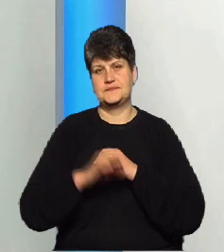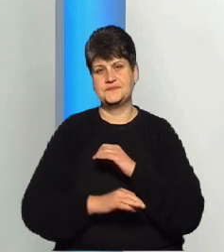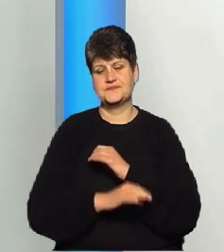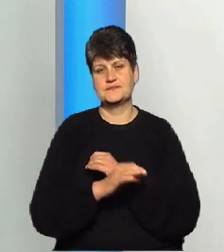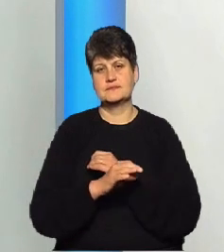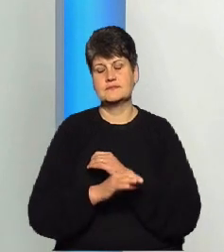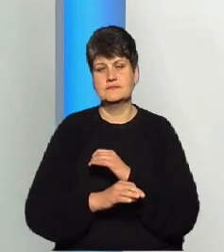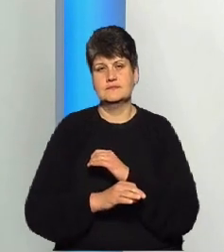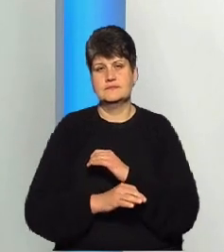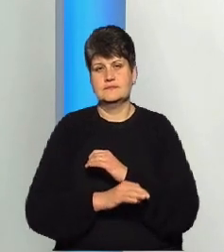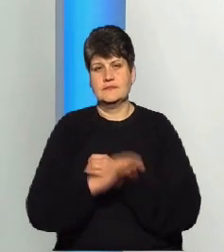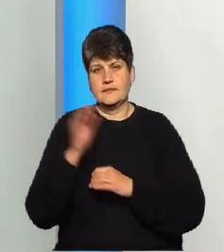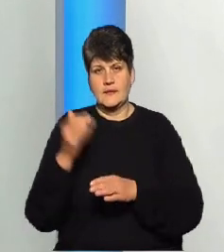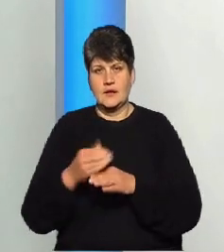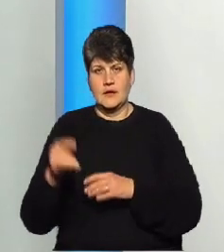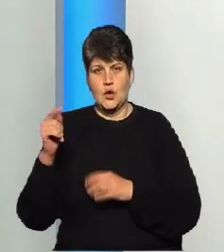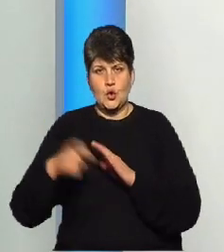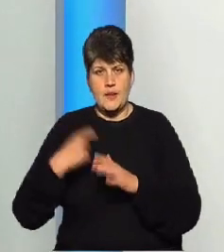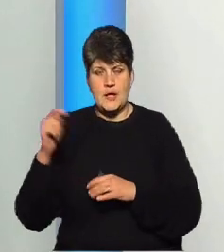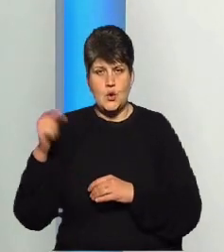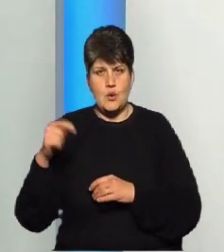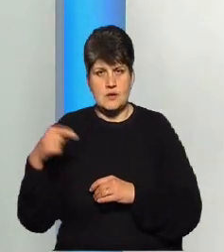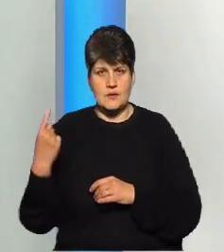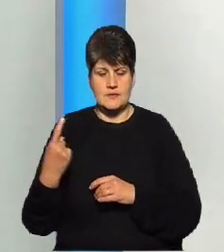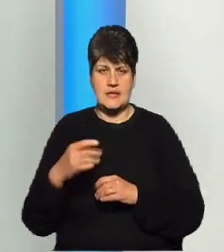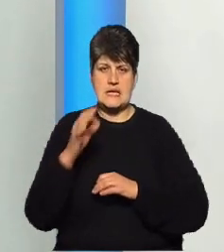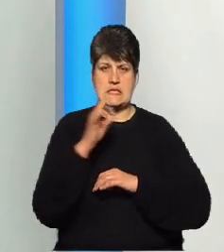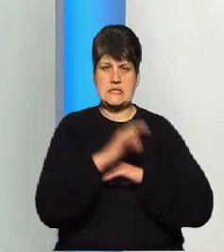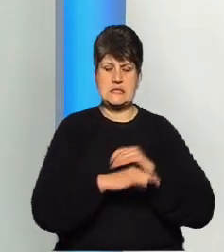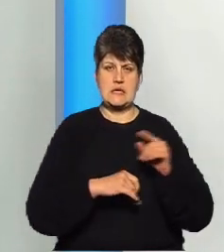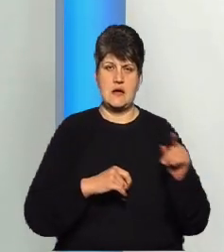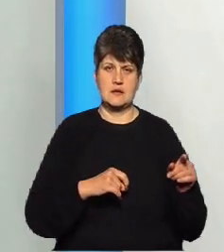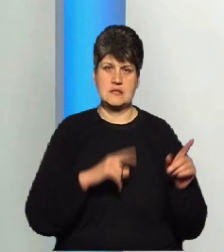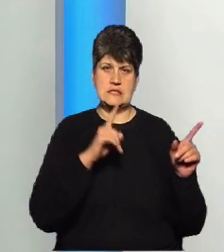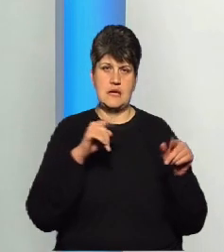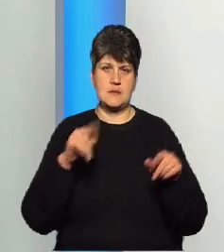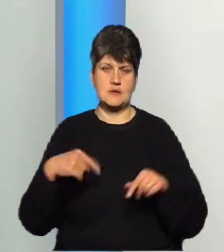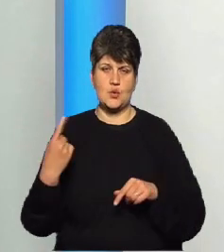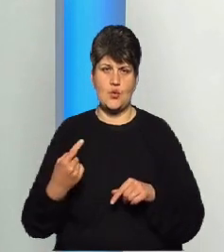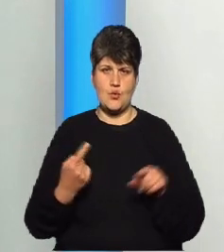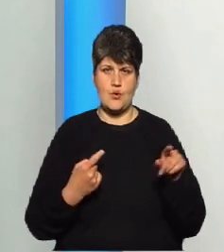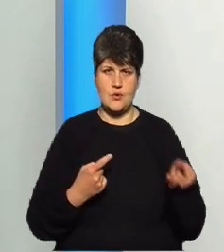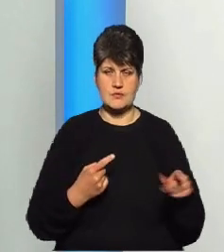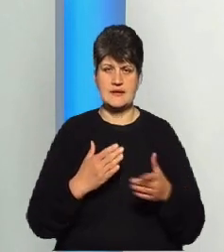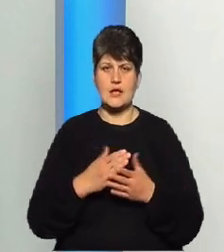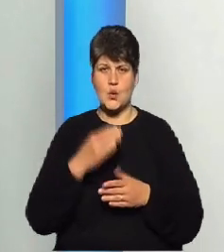І крайній захід Закарпатської області, де є Ужгород. Через